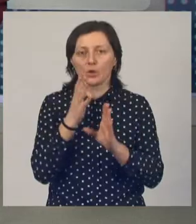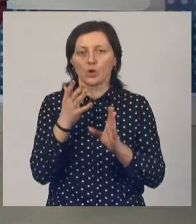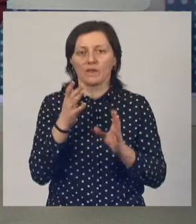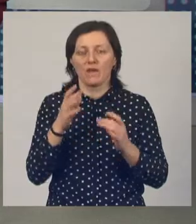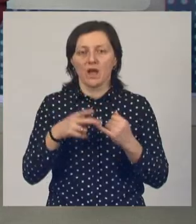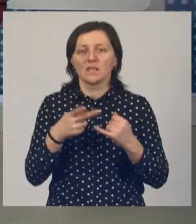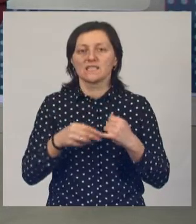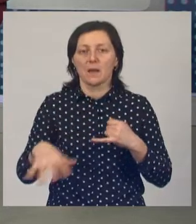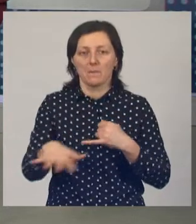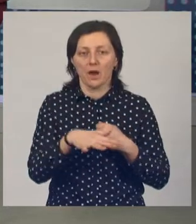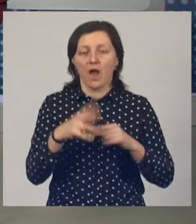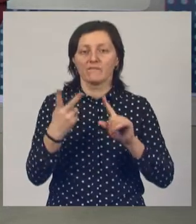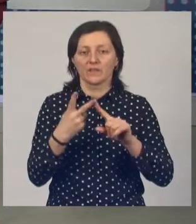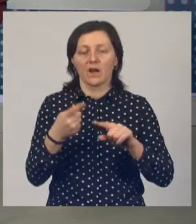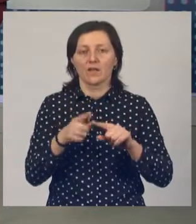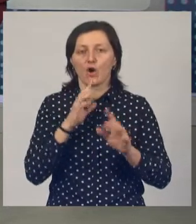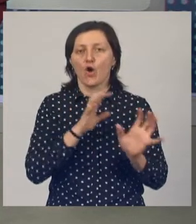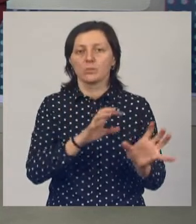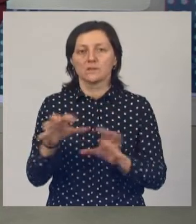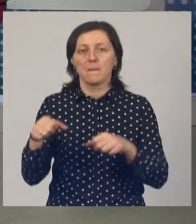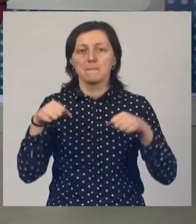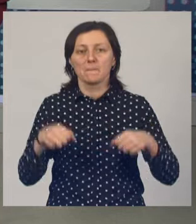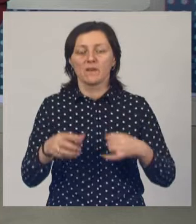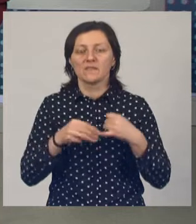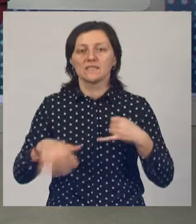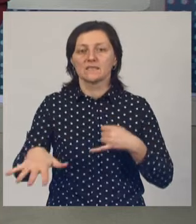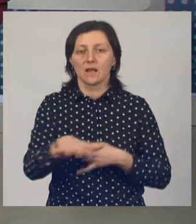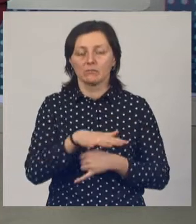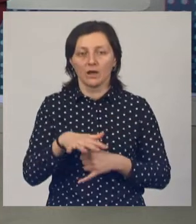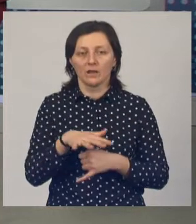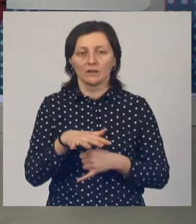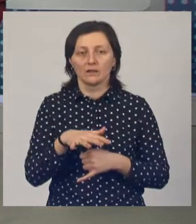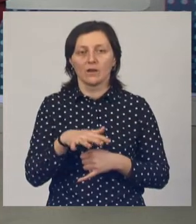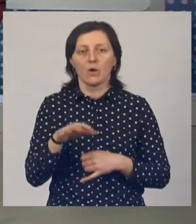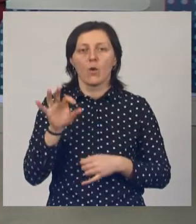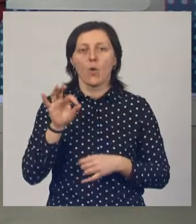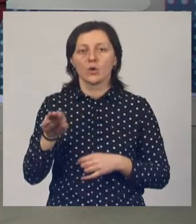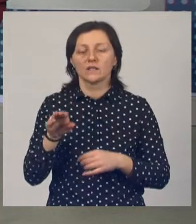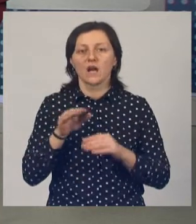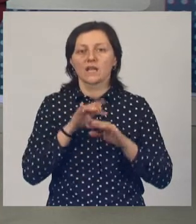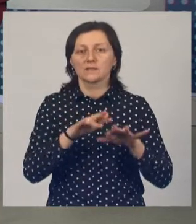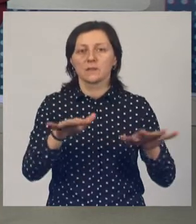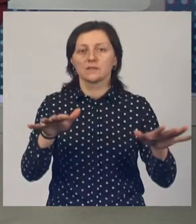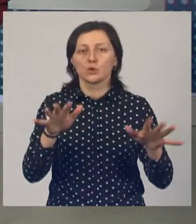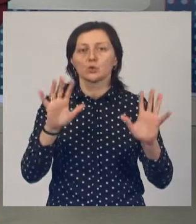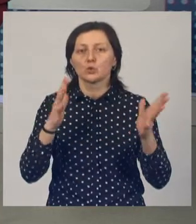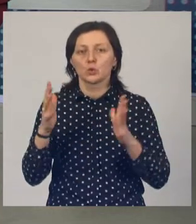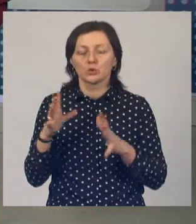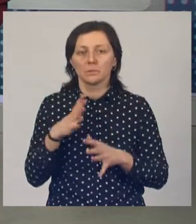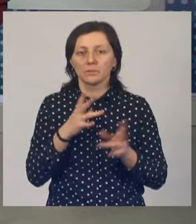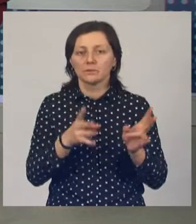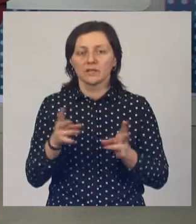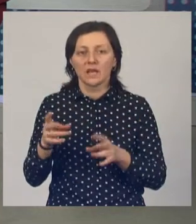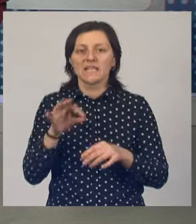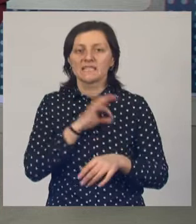во-вторых обеспечениям правовой защиты и земель сельхозназначения от распространяющихся случаев использования